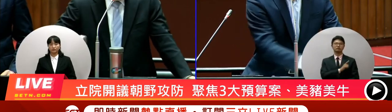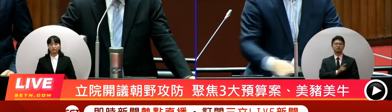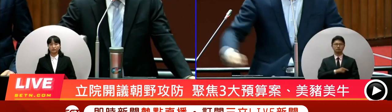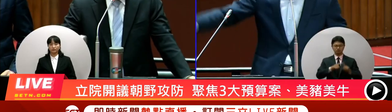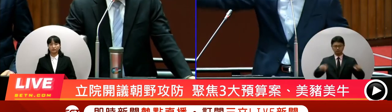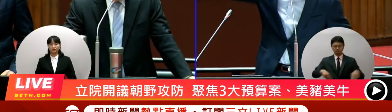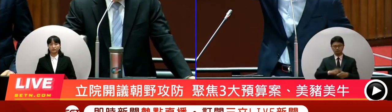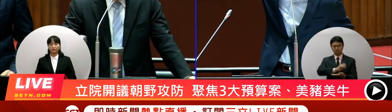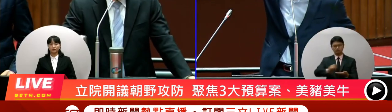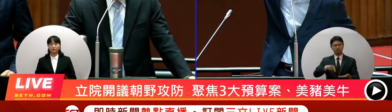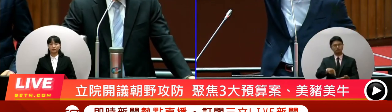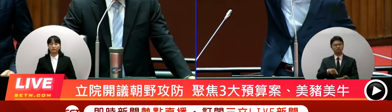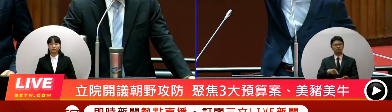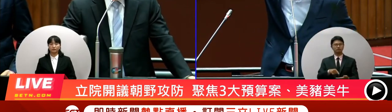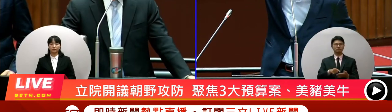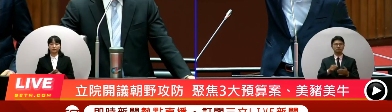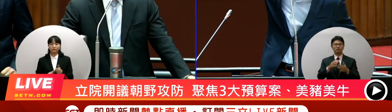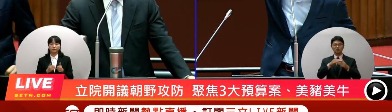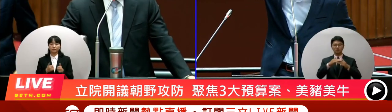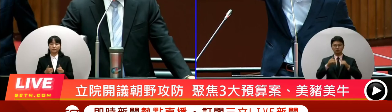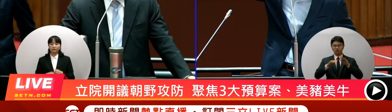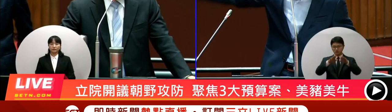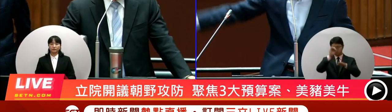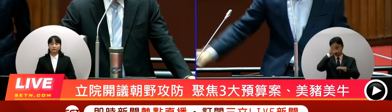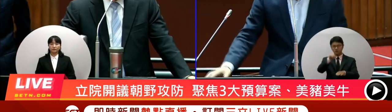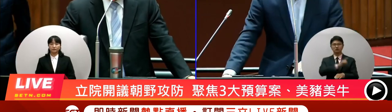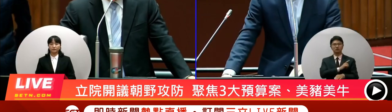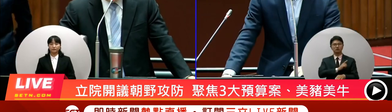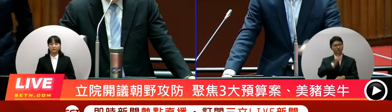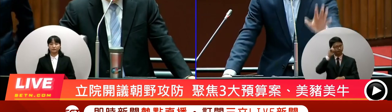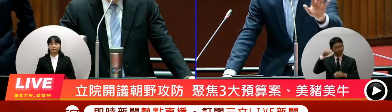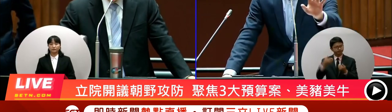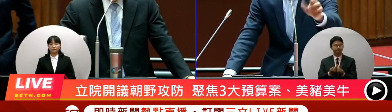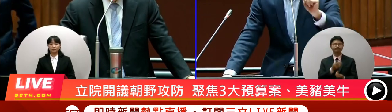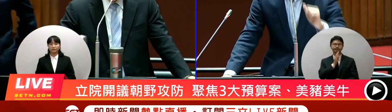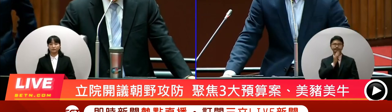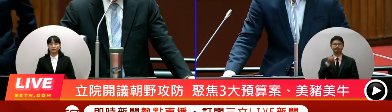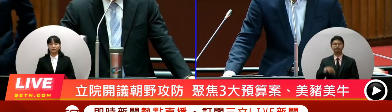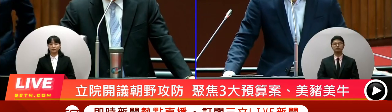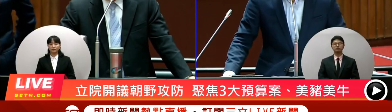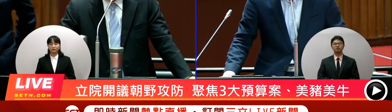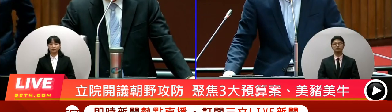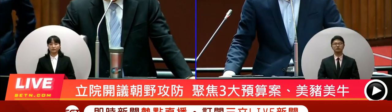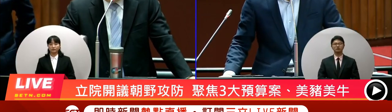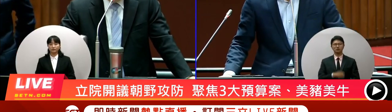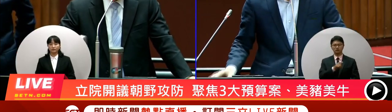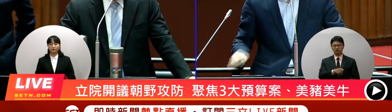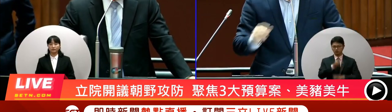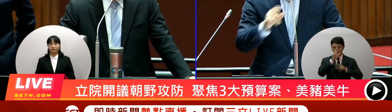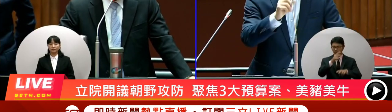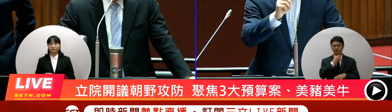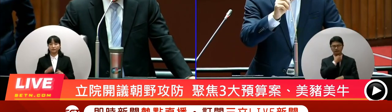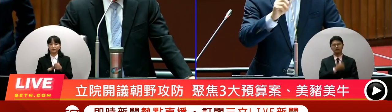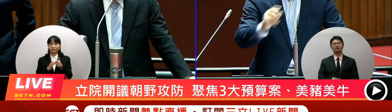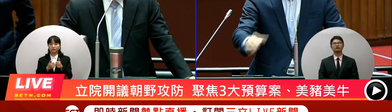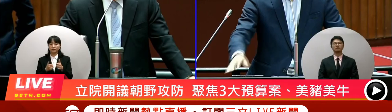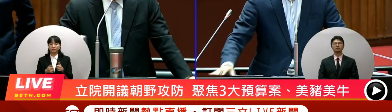样， 委员， 民进党你是反对的。 委员， 院长不要不诚实面对国人。 这个委